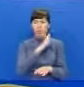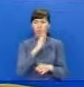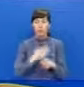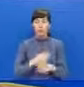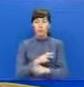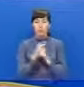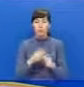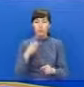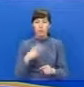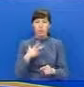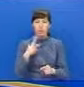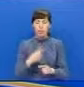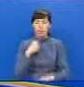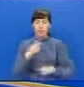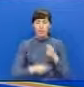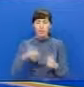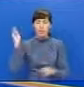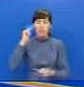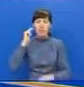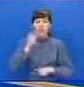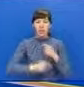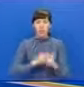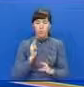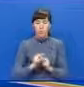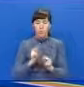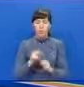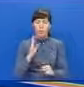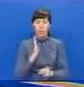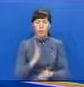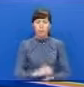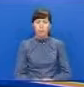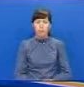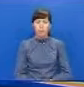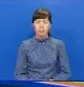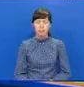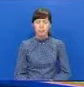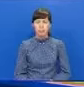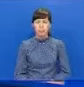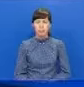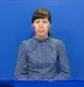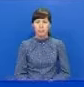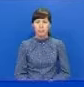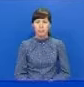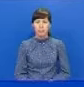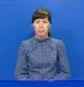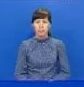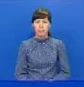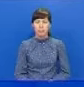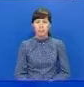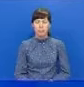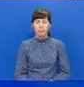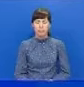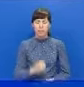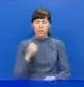жасап, 21-ші ғасырдың зияткер ұрпағын тәрбиелеу. Мы должны выявить и увидеть, какие у наших детей способности. Әр